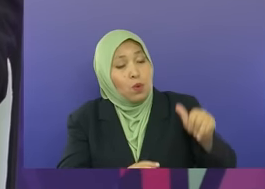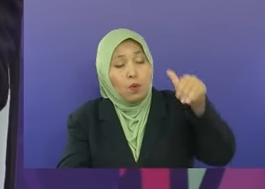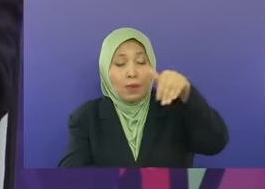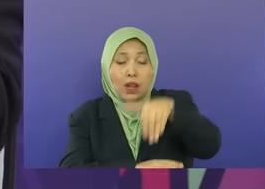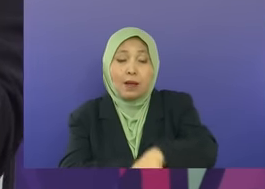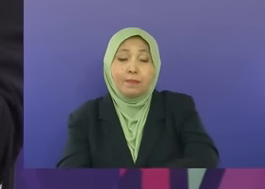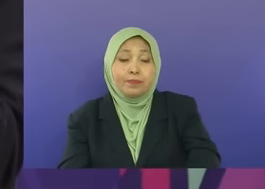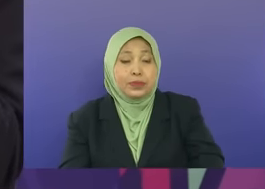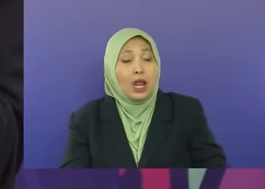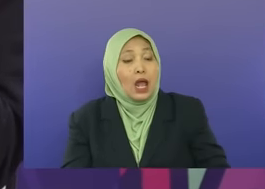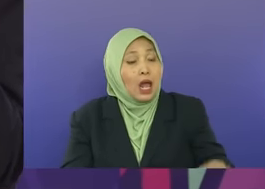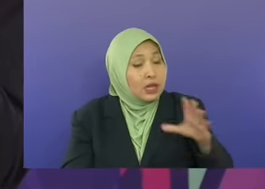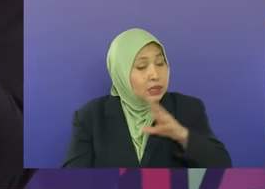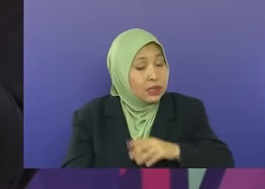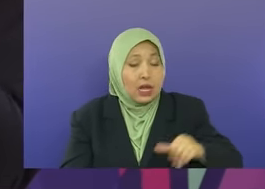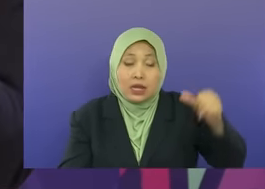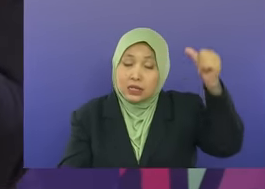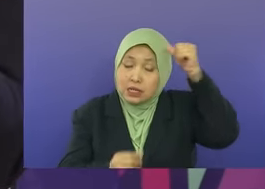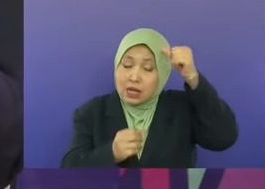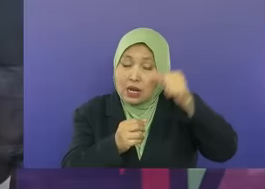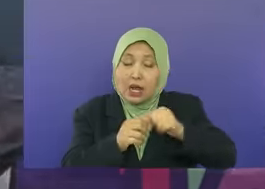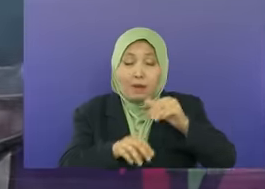satu dua tiga